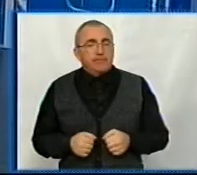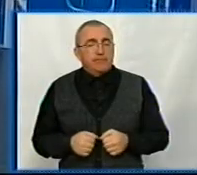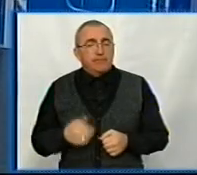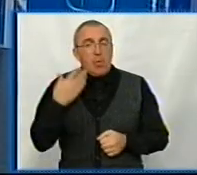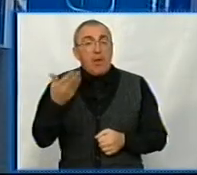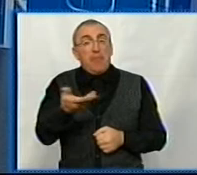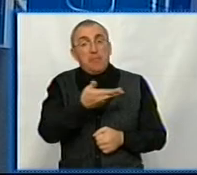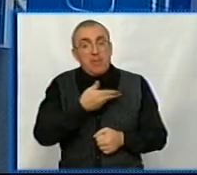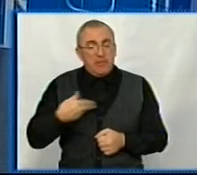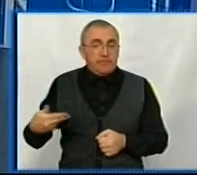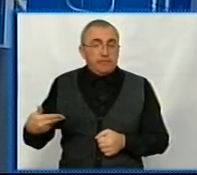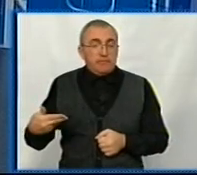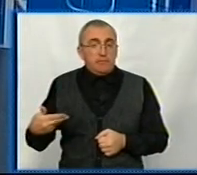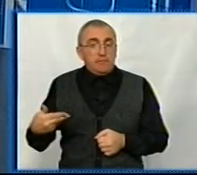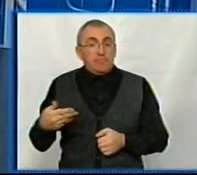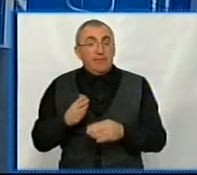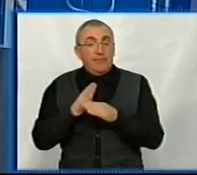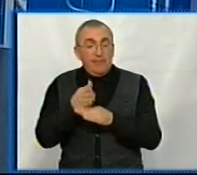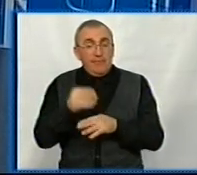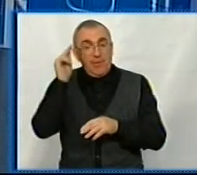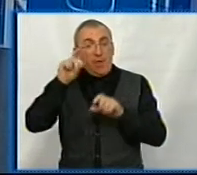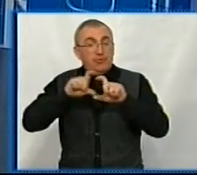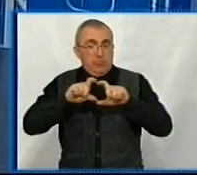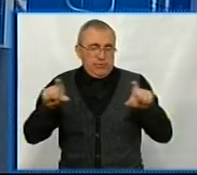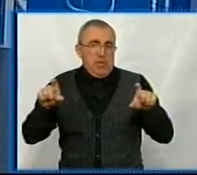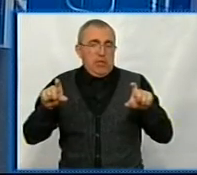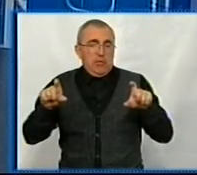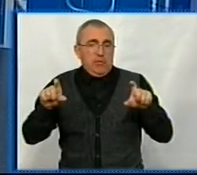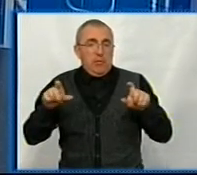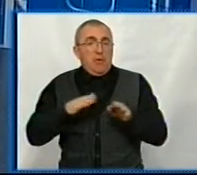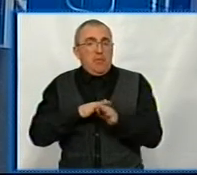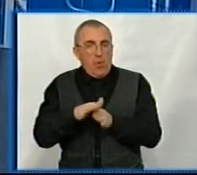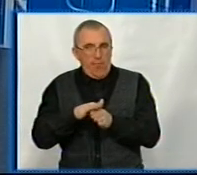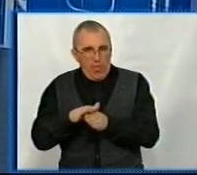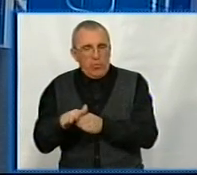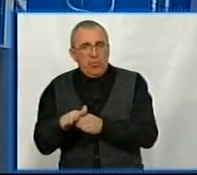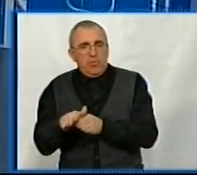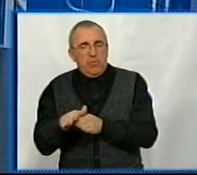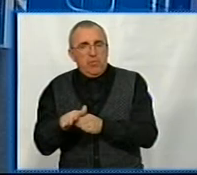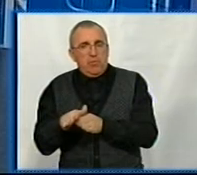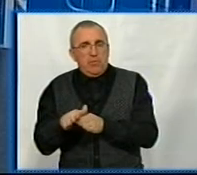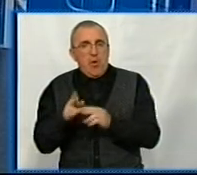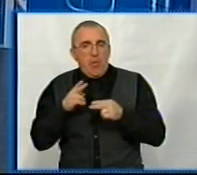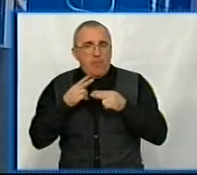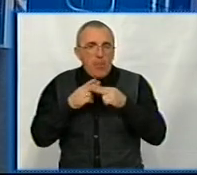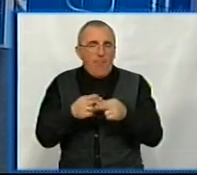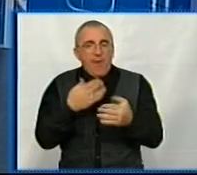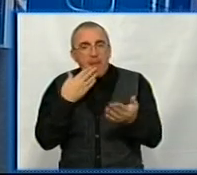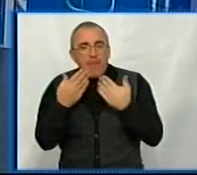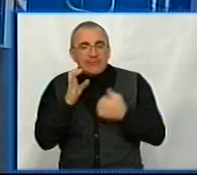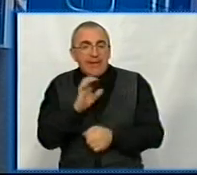ми відвідуємо навчальні заклади і проводимо профілактичні бесіди з